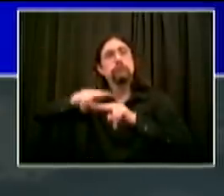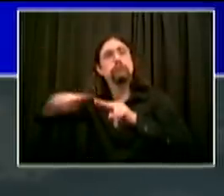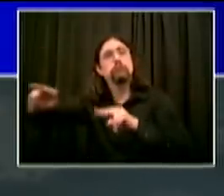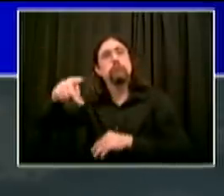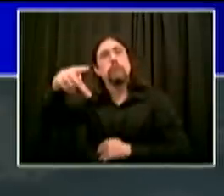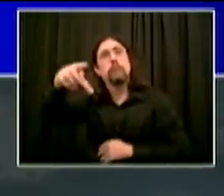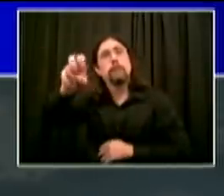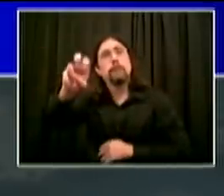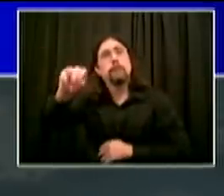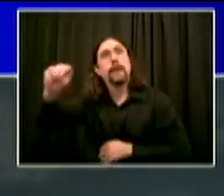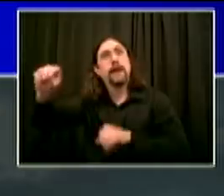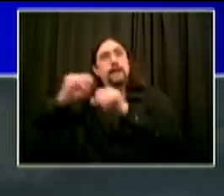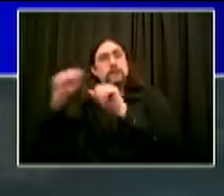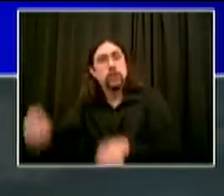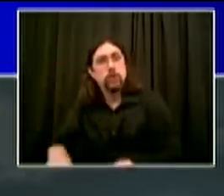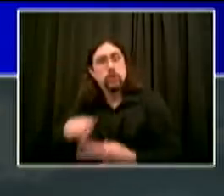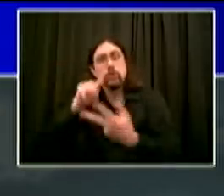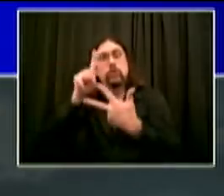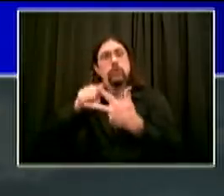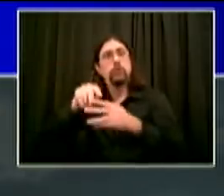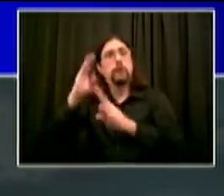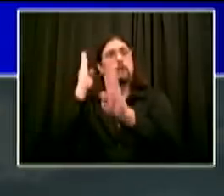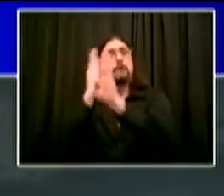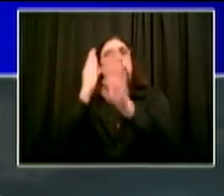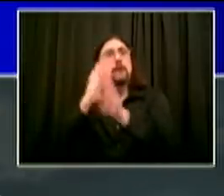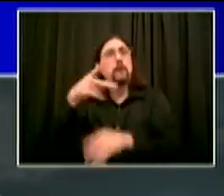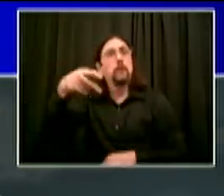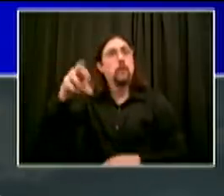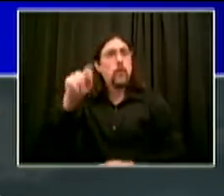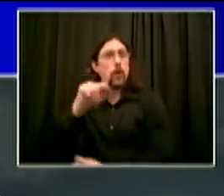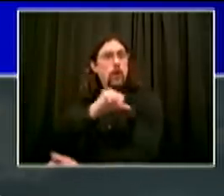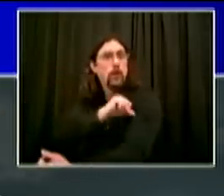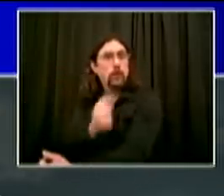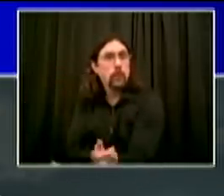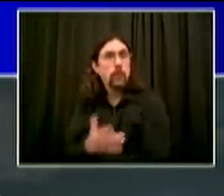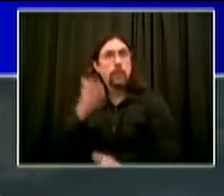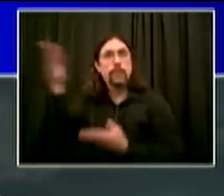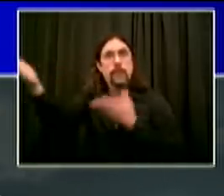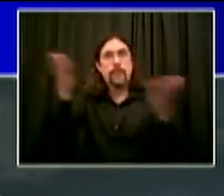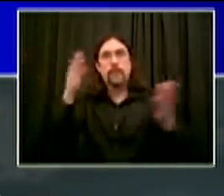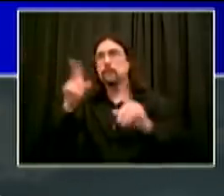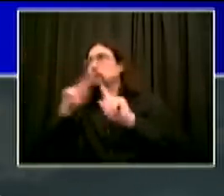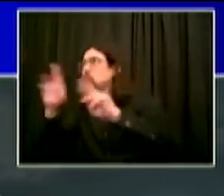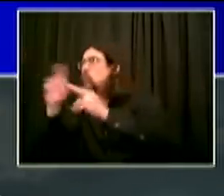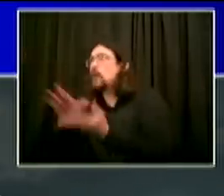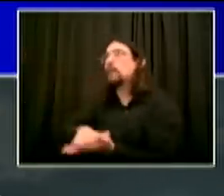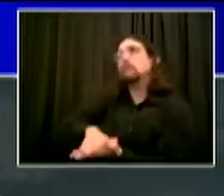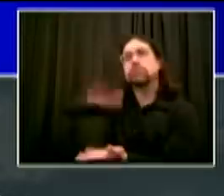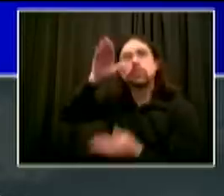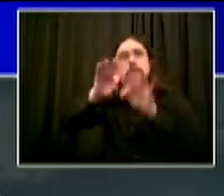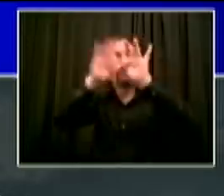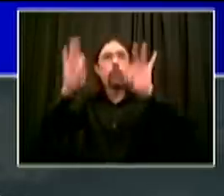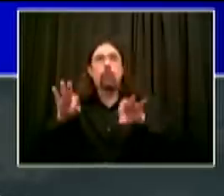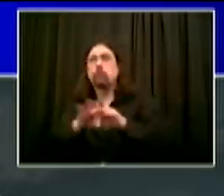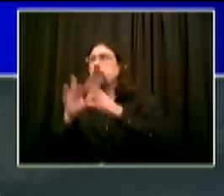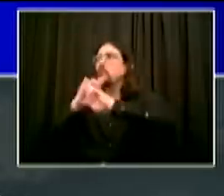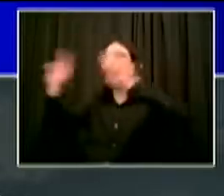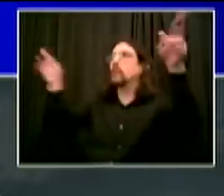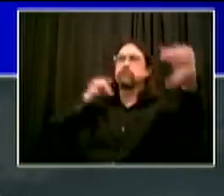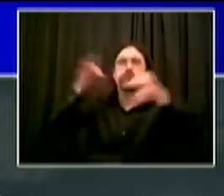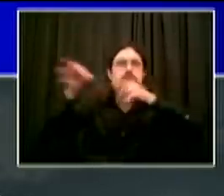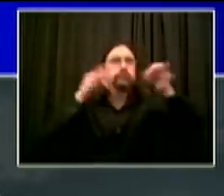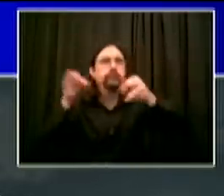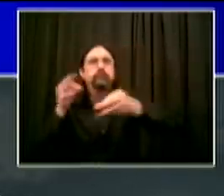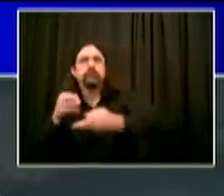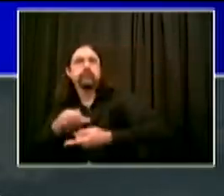отправили более 20 тысяч сообщений. И если мы не сможем связаться с вами по телефону, мы направим команду, которая